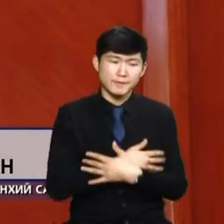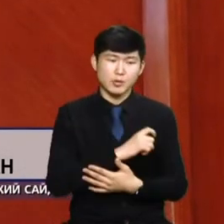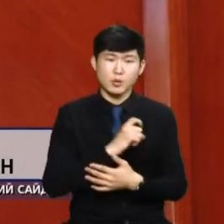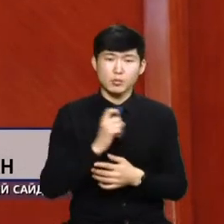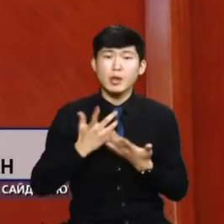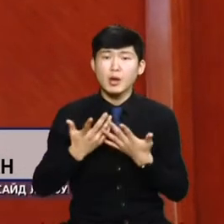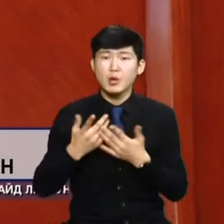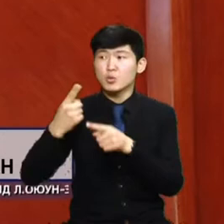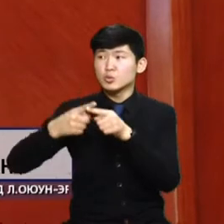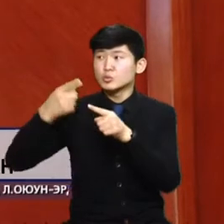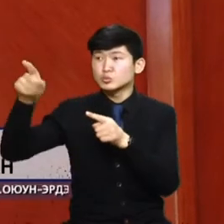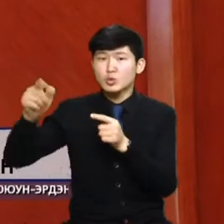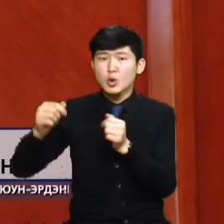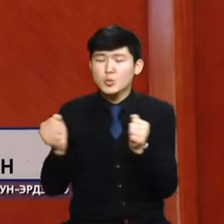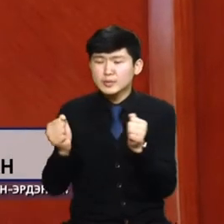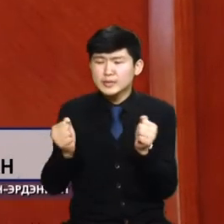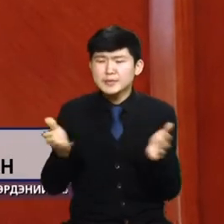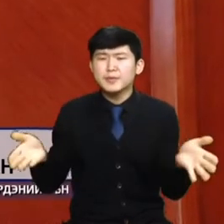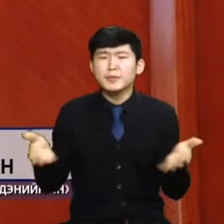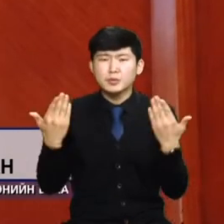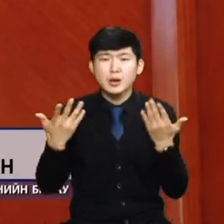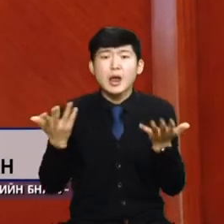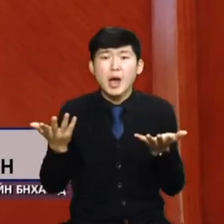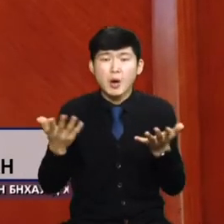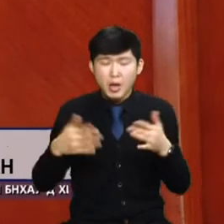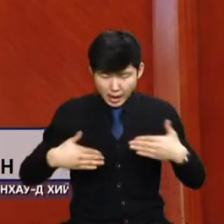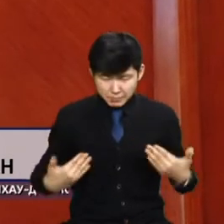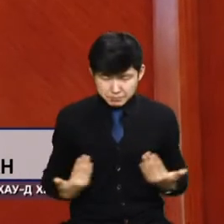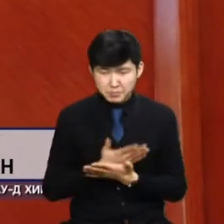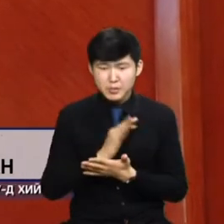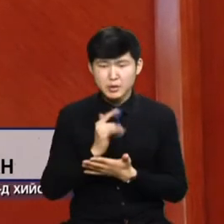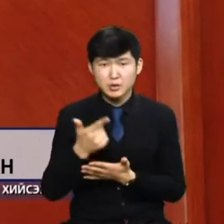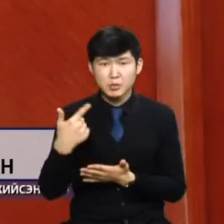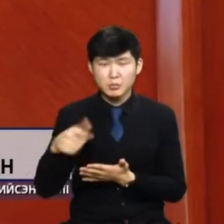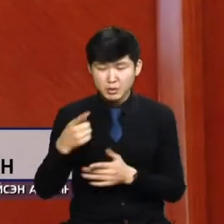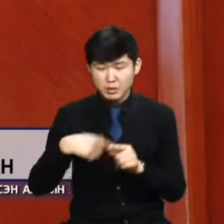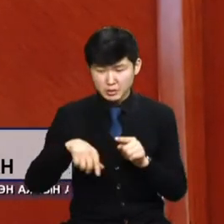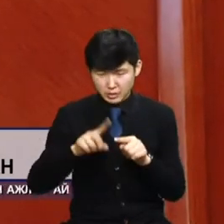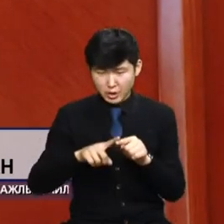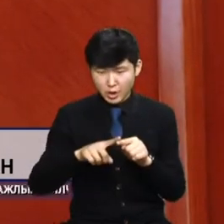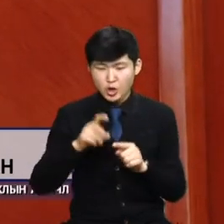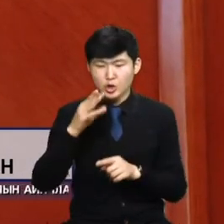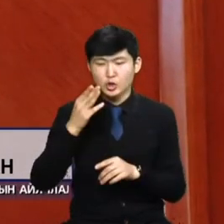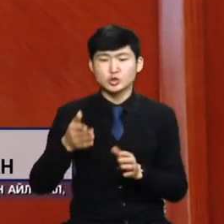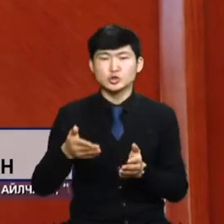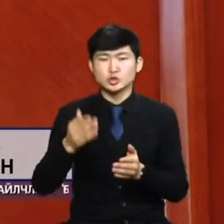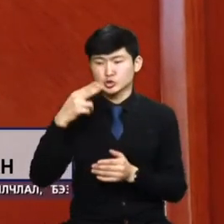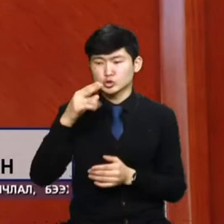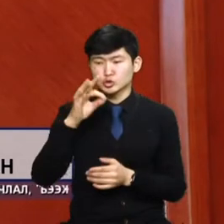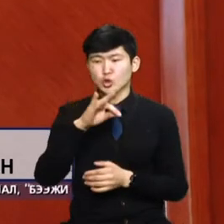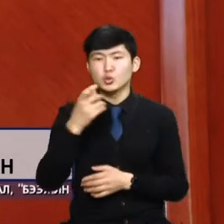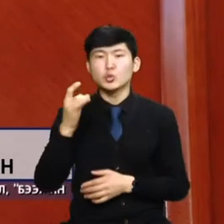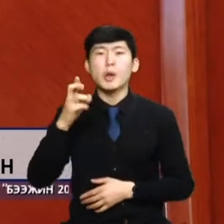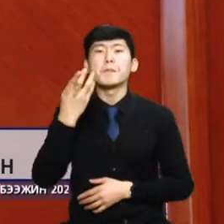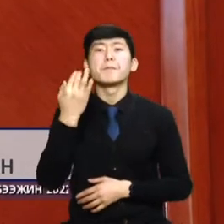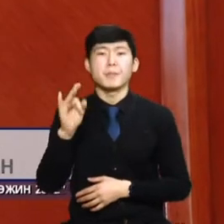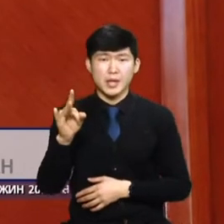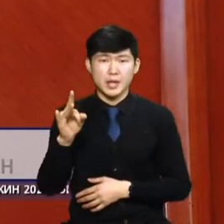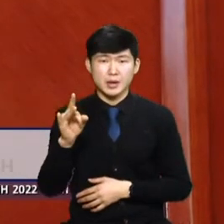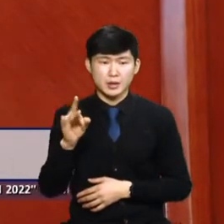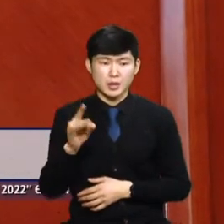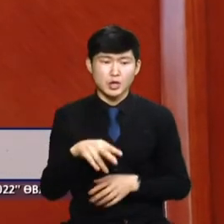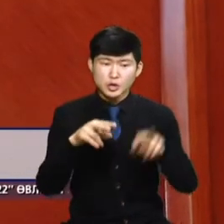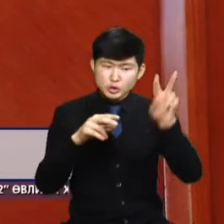хувь нь одоо хөдөө орон нутагт хүйтэн сэрүүний улиралд ийм амьдардаг. За тэр байтугай одоо дотор байранд бол одоо ариун цэврийн хэрэгсэл